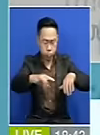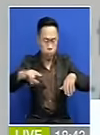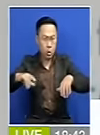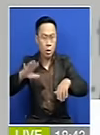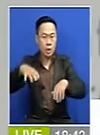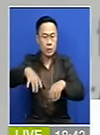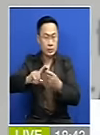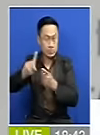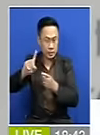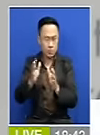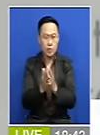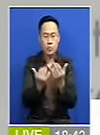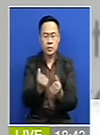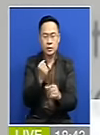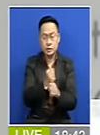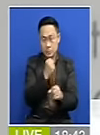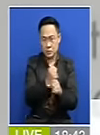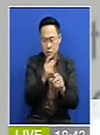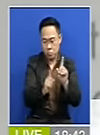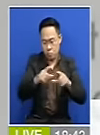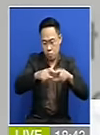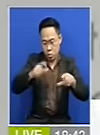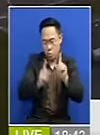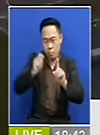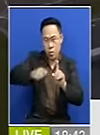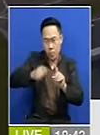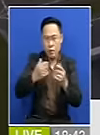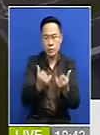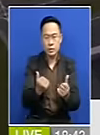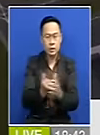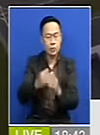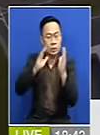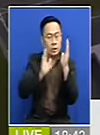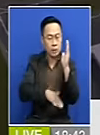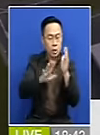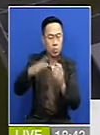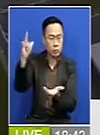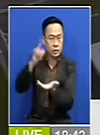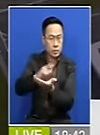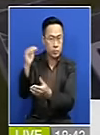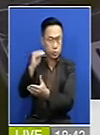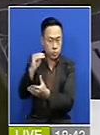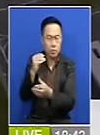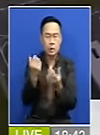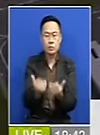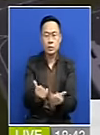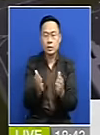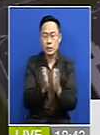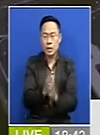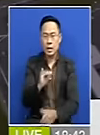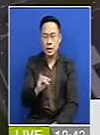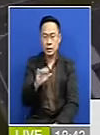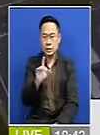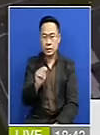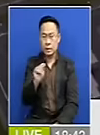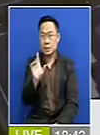ประชิดอาคารเทียบเครื่องบินรองหลังที่1และส่วนต่อเชื่อมอุโมงค์ด้านทิศใต้นะคะ ITD เป็นผู้ชนะการประมูลค่ะเนื่องจากเสน